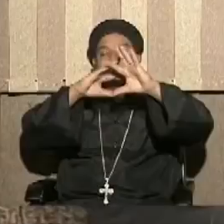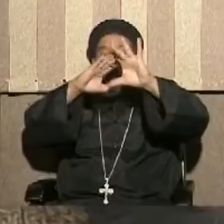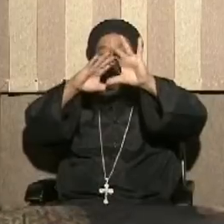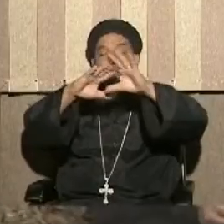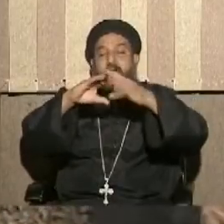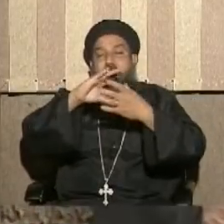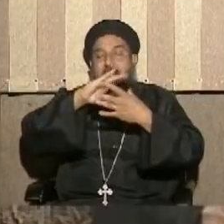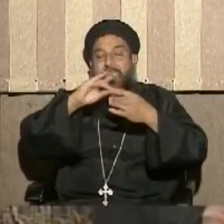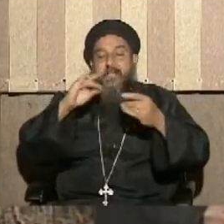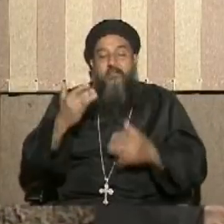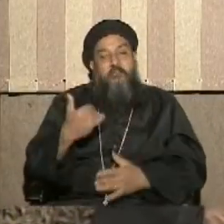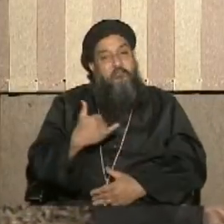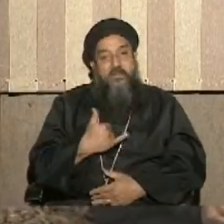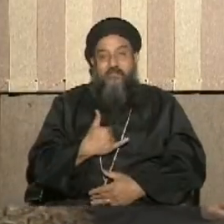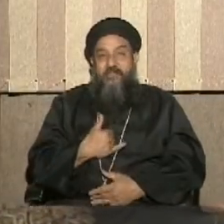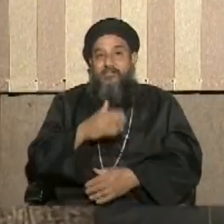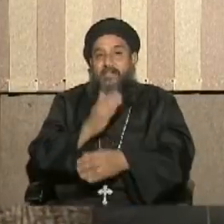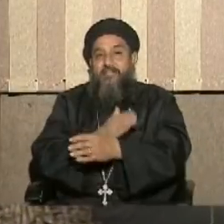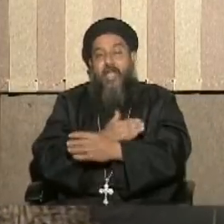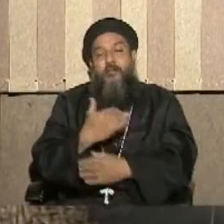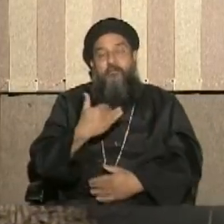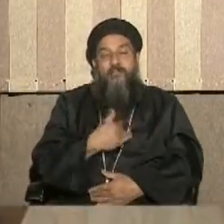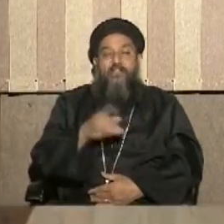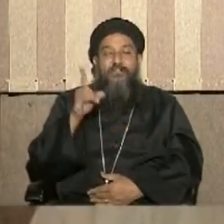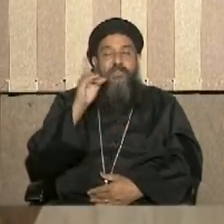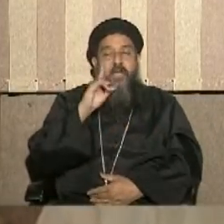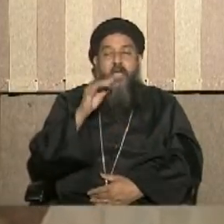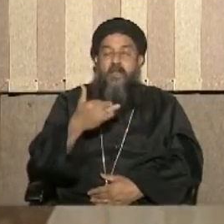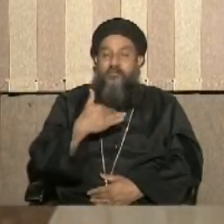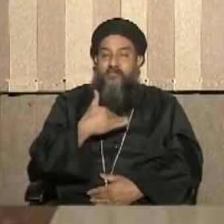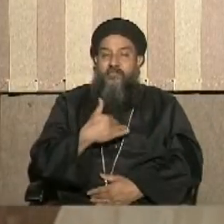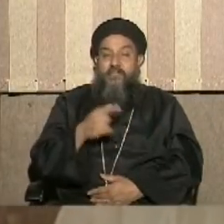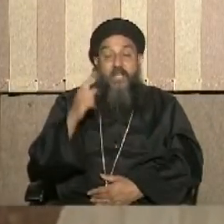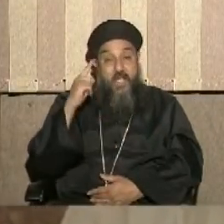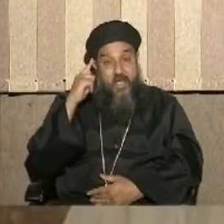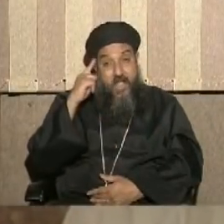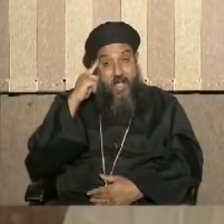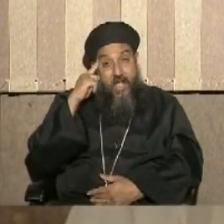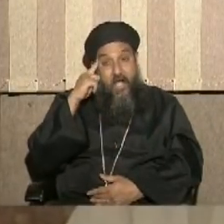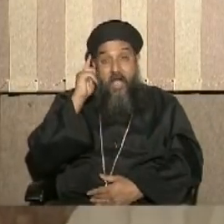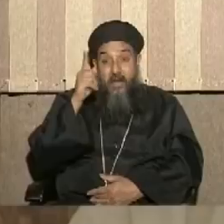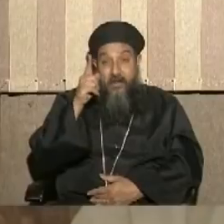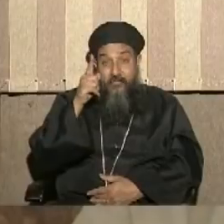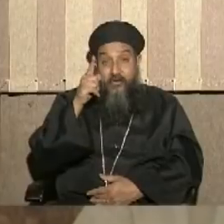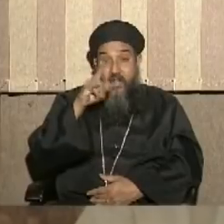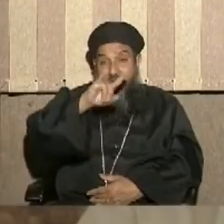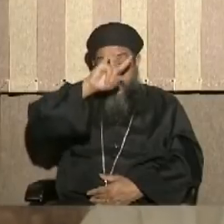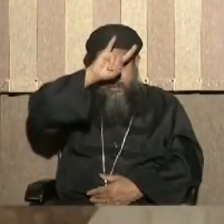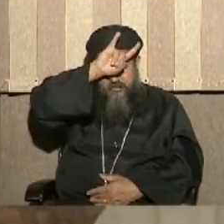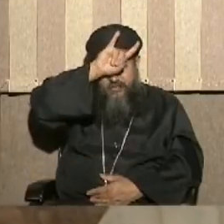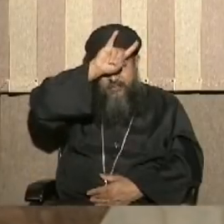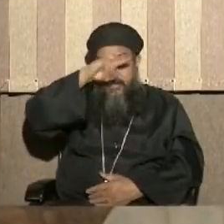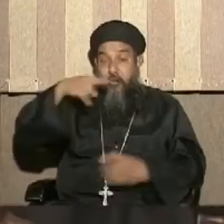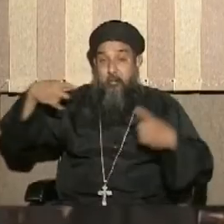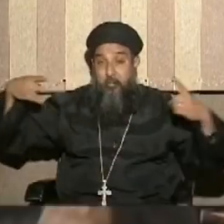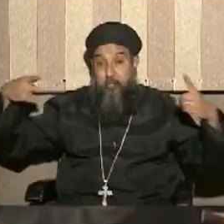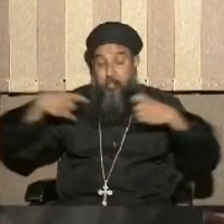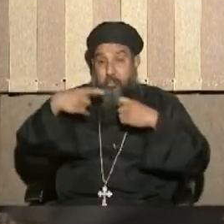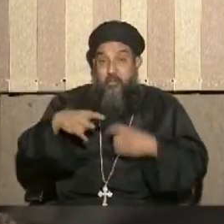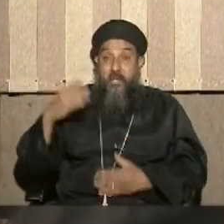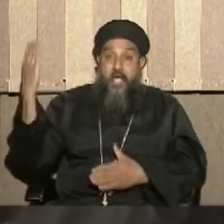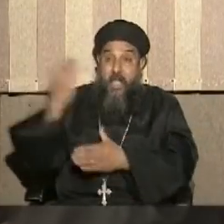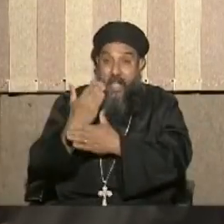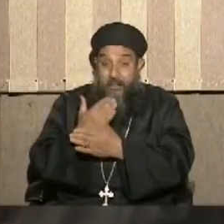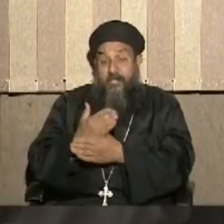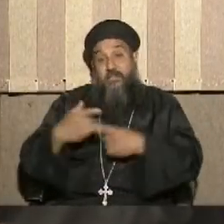من غير لا كسال ولا ملل. عايزين قدسك تدلنا إزاي نقاوم الأفكار الشريرة دي. من